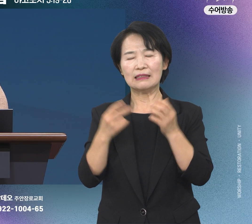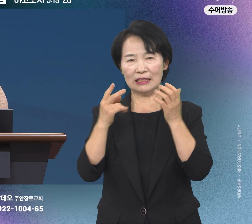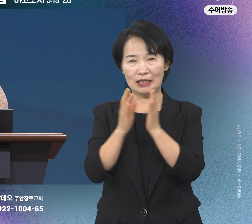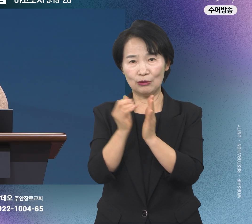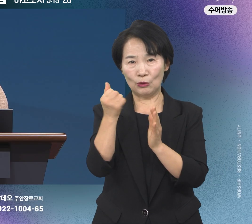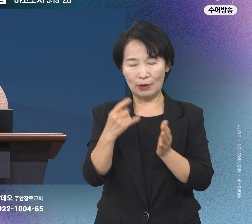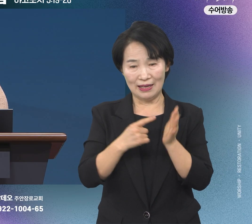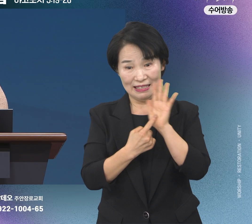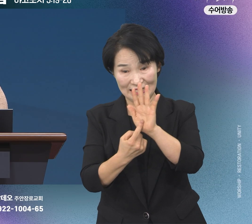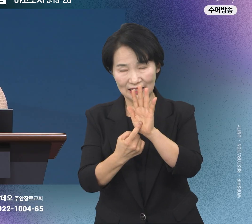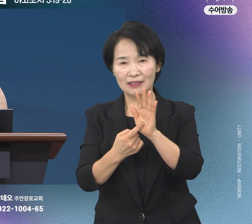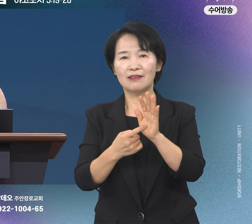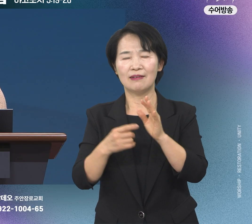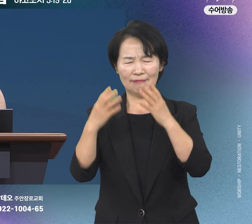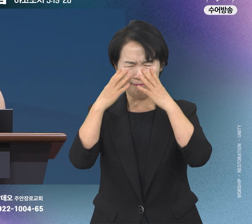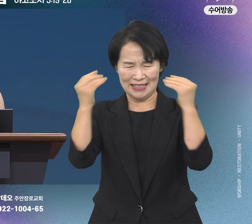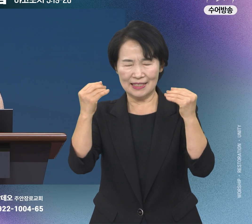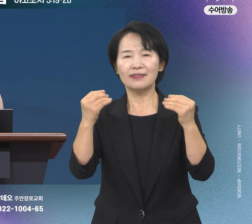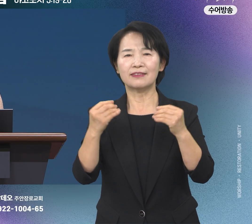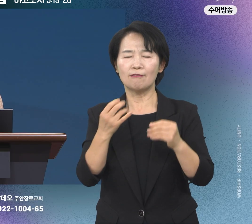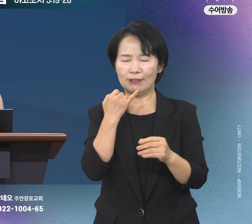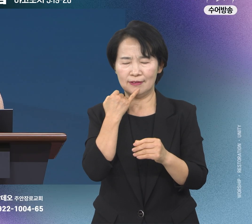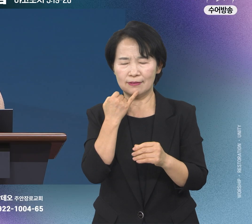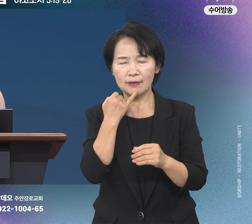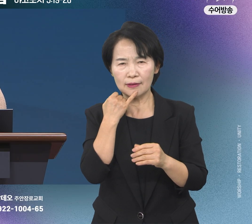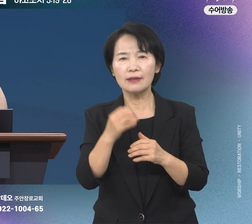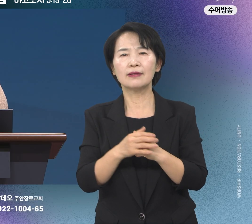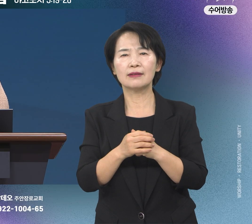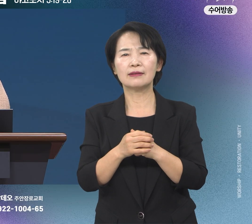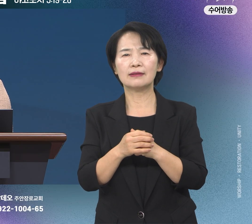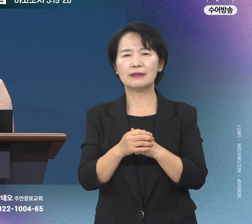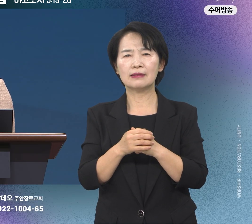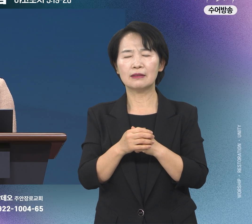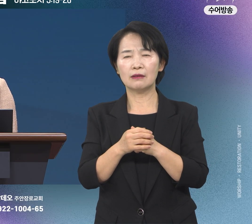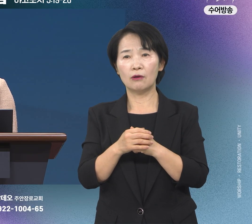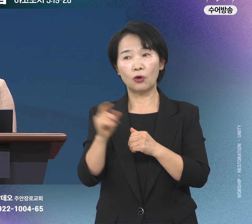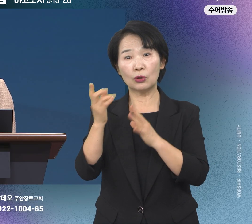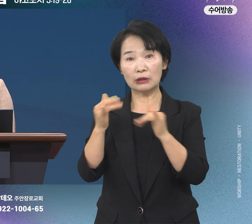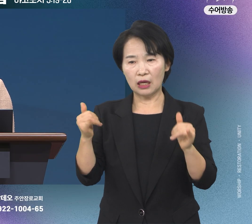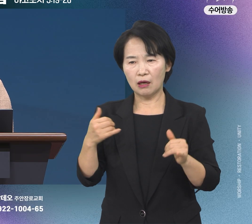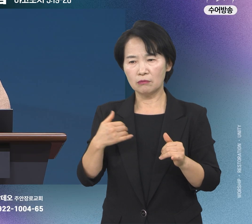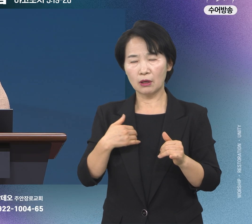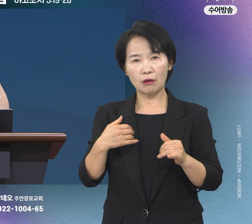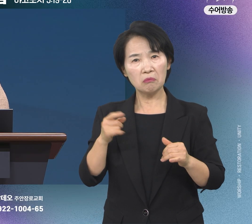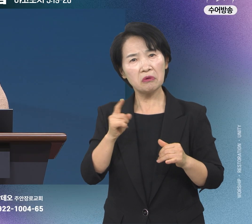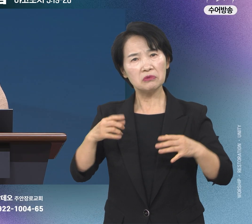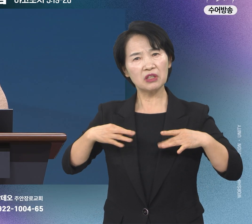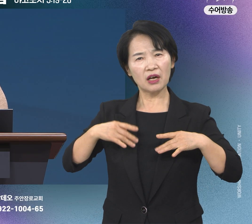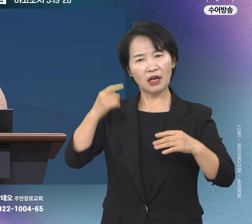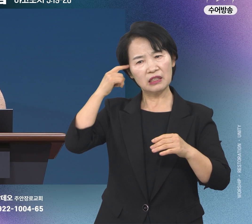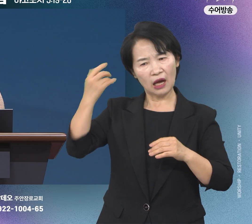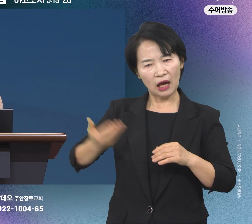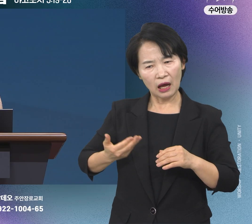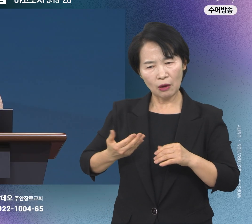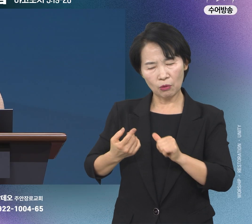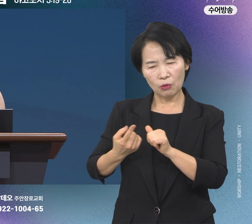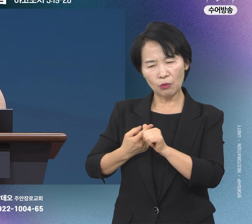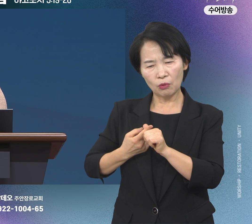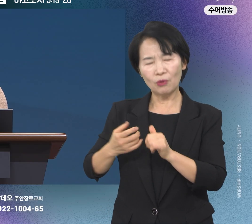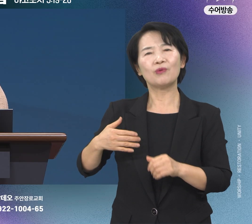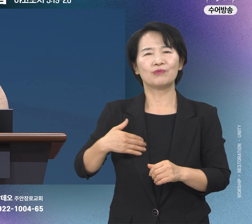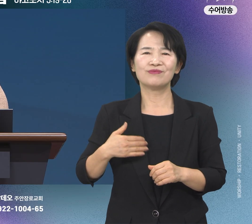조심스러울 수밖에 없는 이유는 누군가는 뭐가 자랑이라고 저렇게 신천지에 다녀온 이야기를 할까,